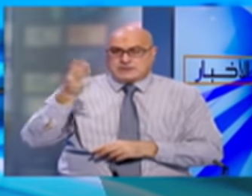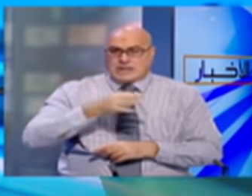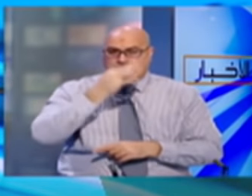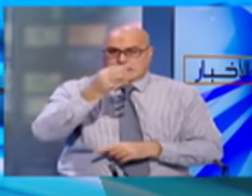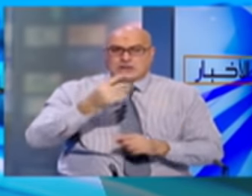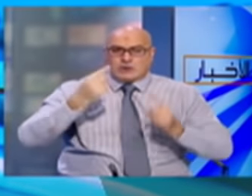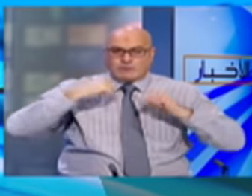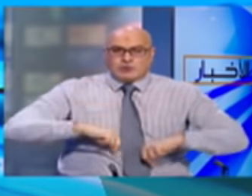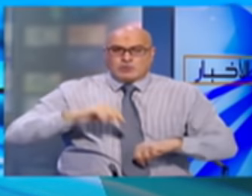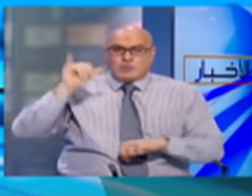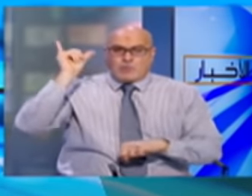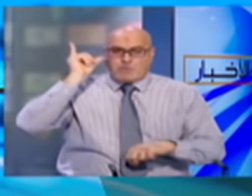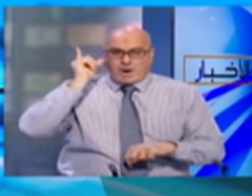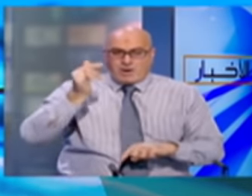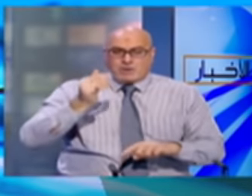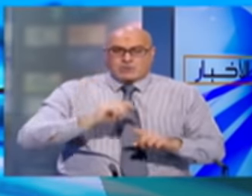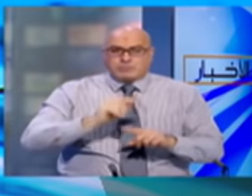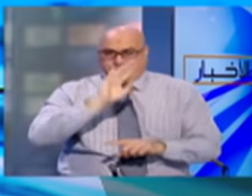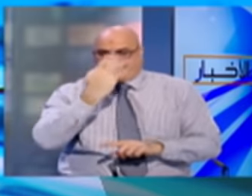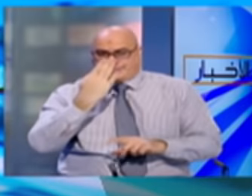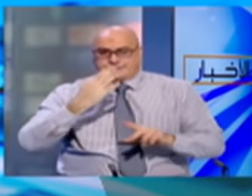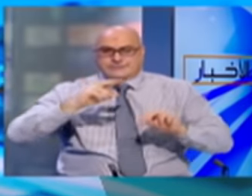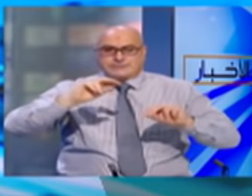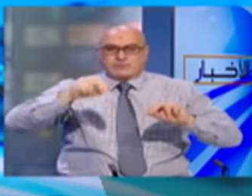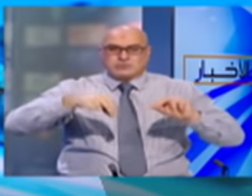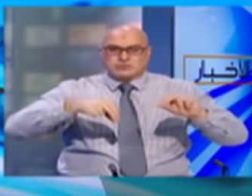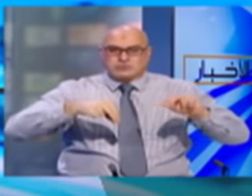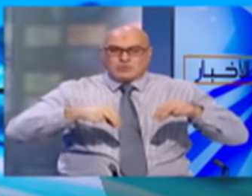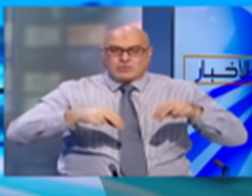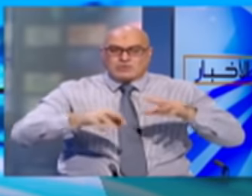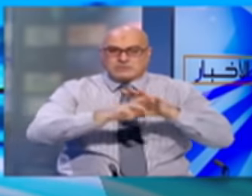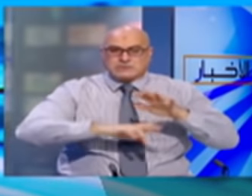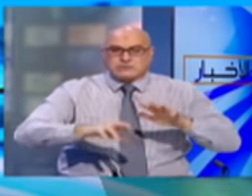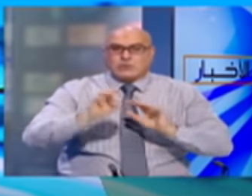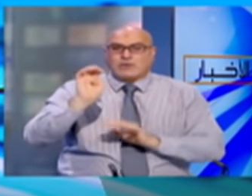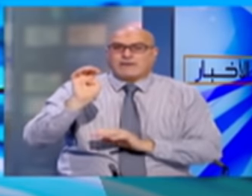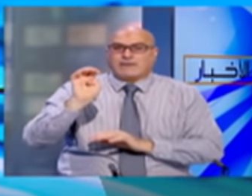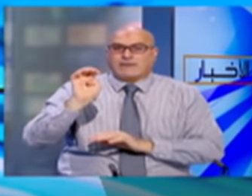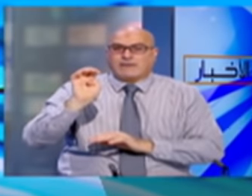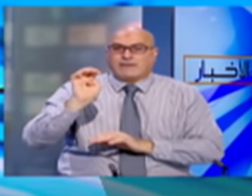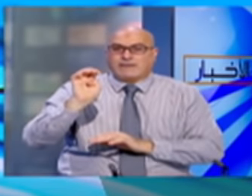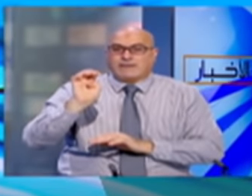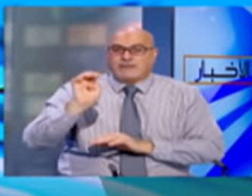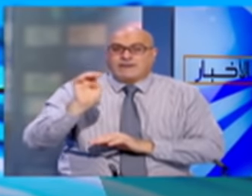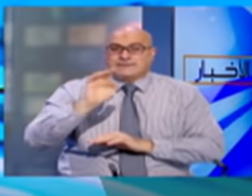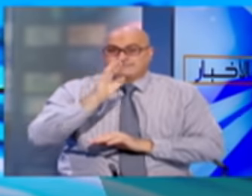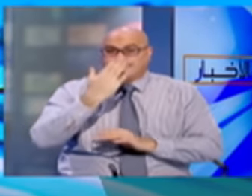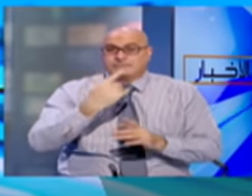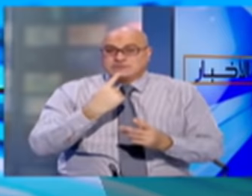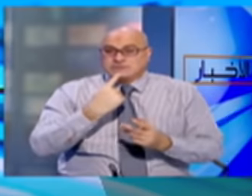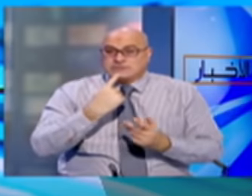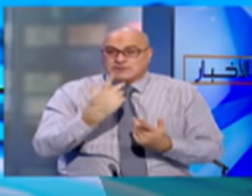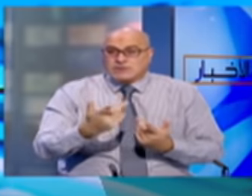النظام المغربي بخرقه لاتفاق وقف إطلاق النار في منطقة القرقرات العازلة تسبب في